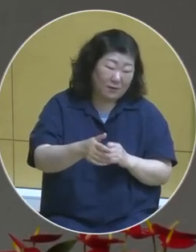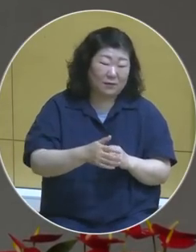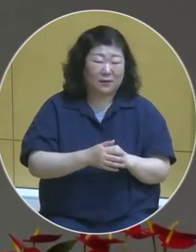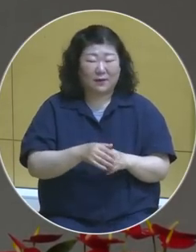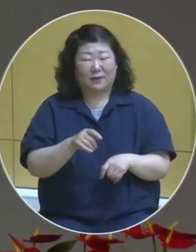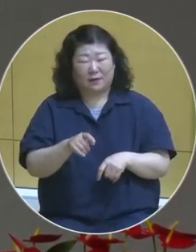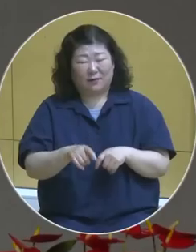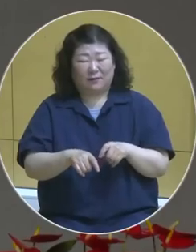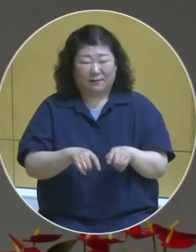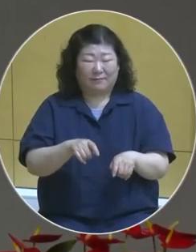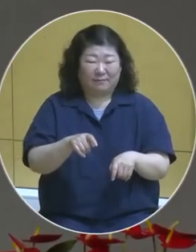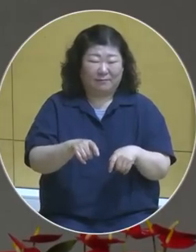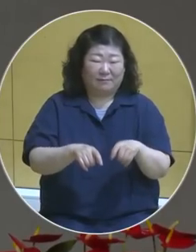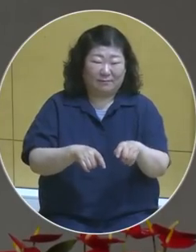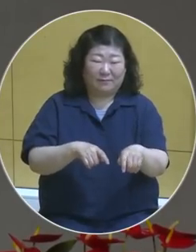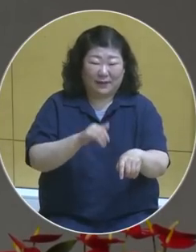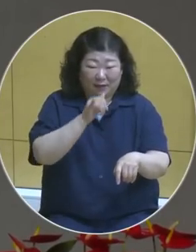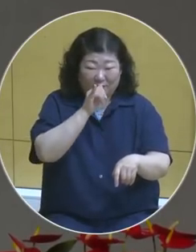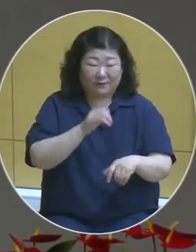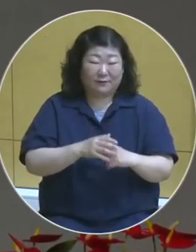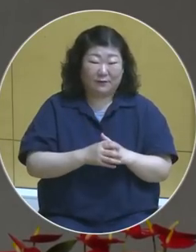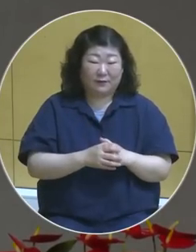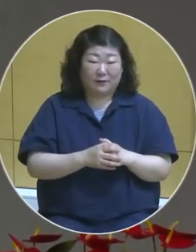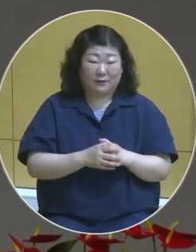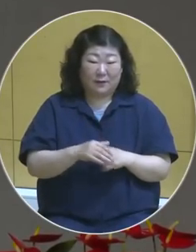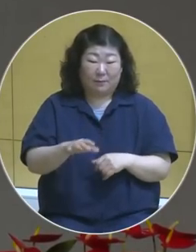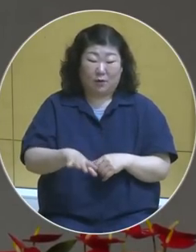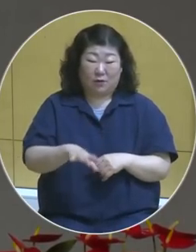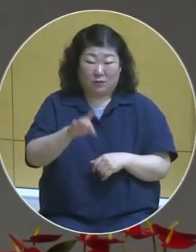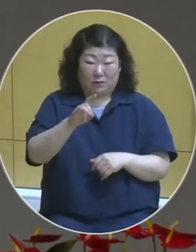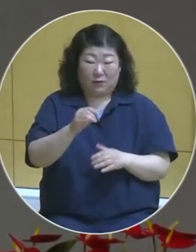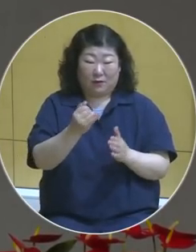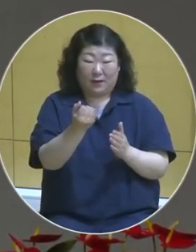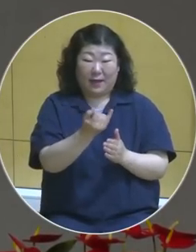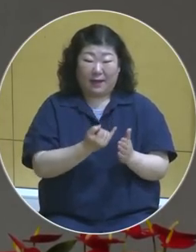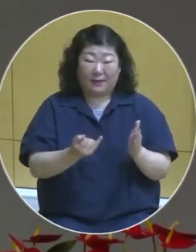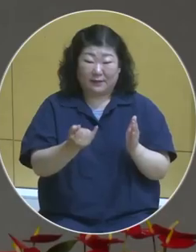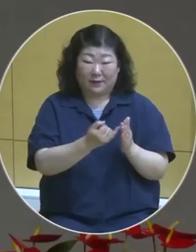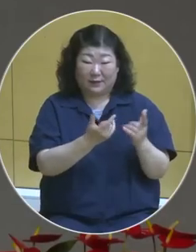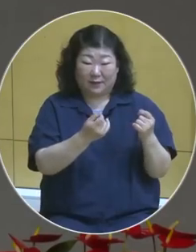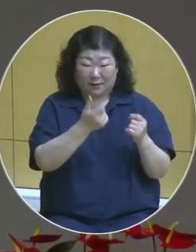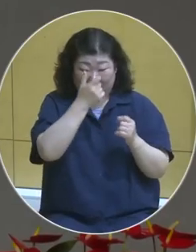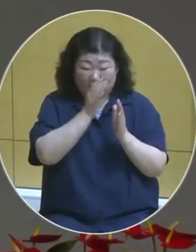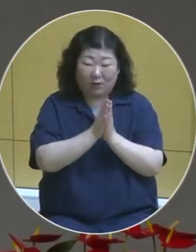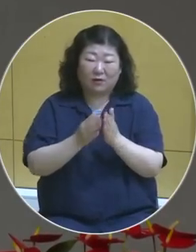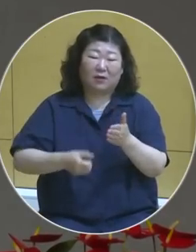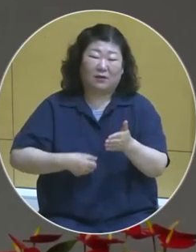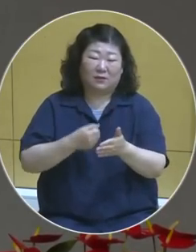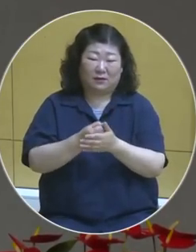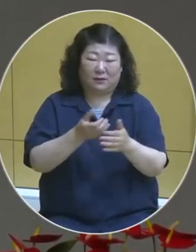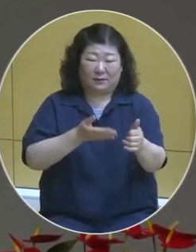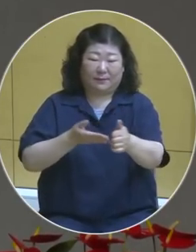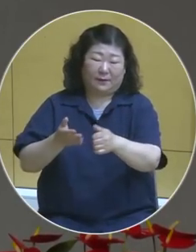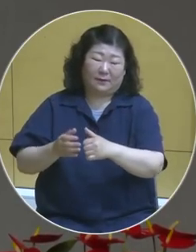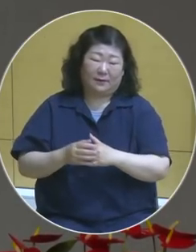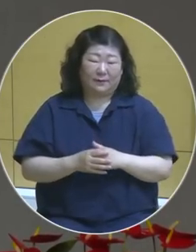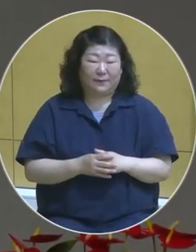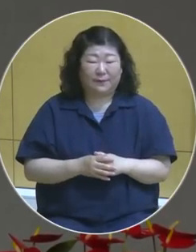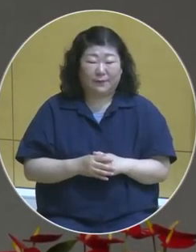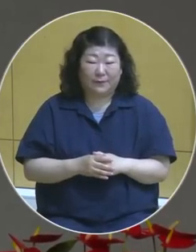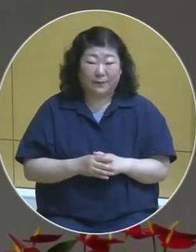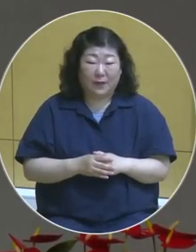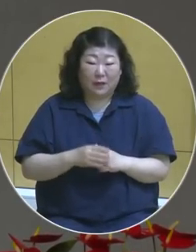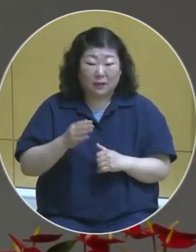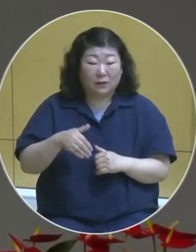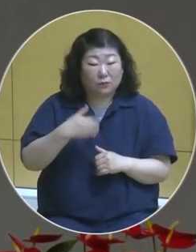있는 겁니다. 사랑하는 여러분, 먼저 에스처처럼 기도하기로 결단하시길 바랍니다. 기도한 다음